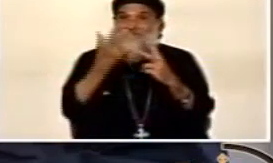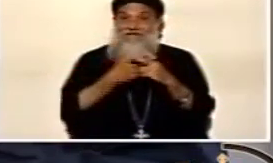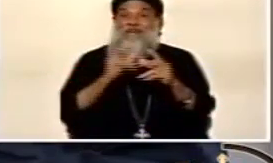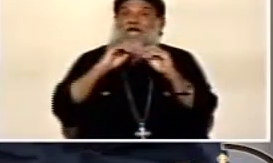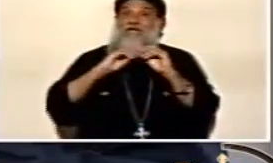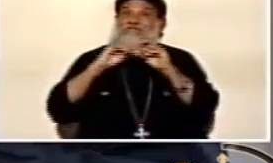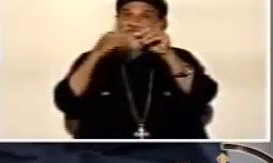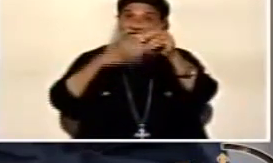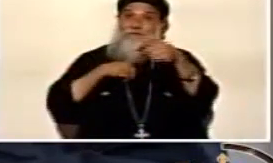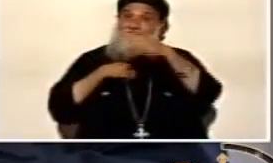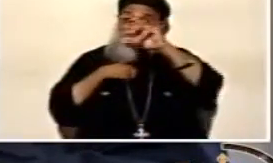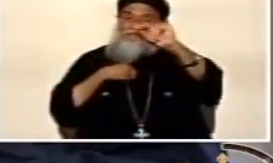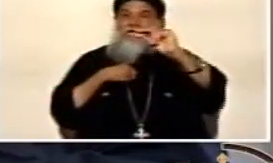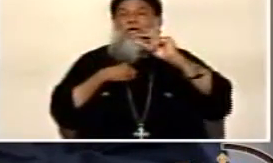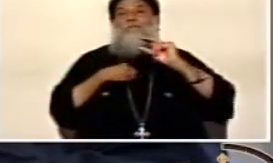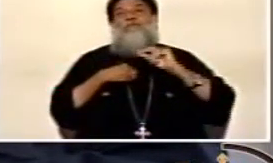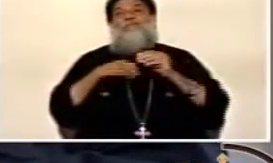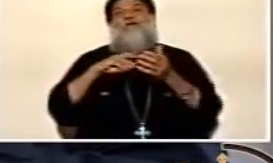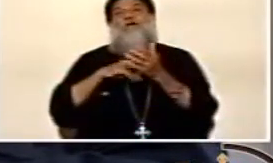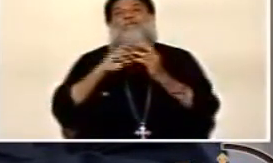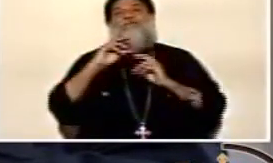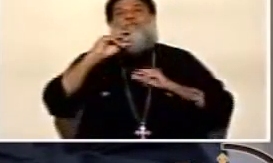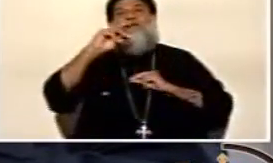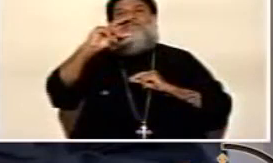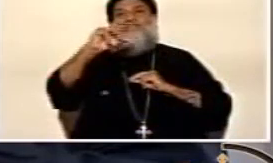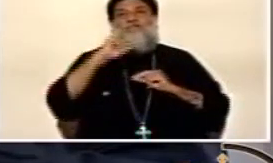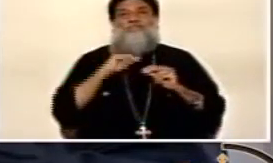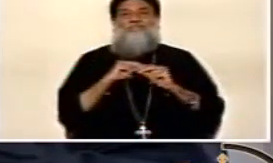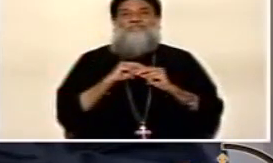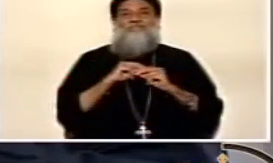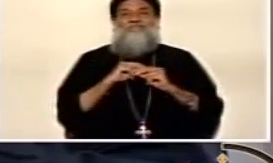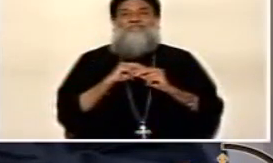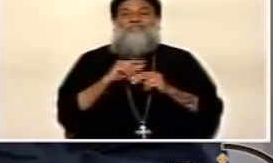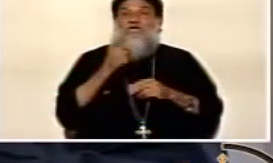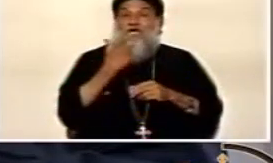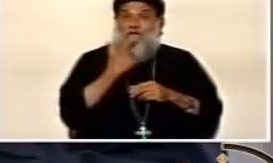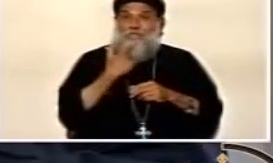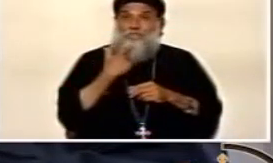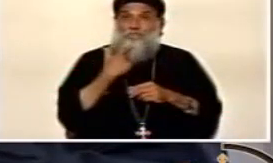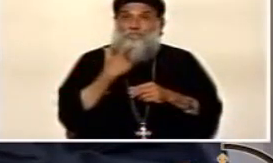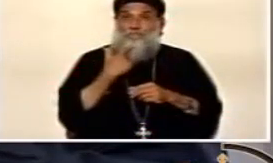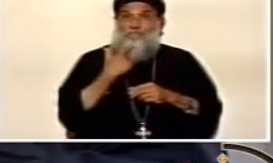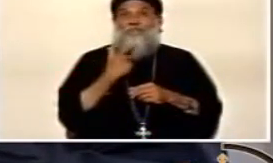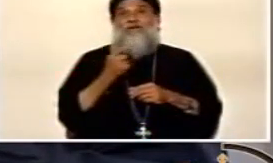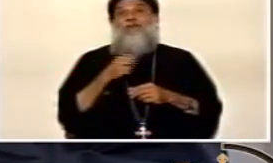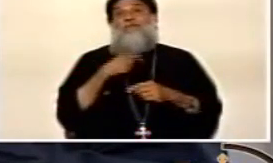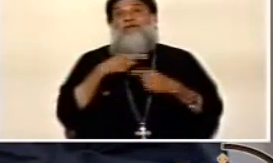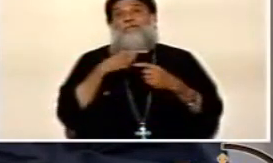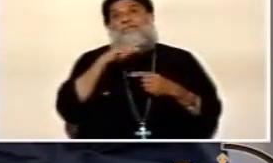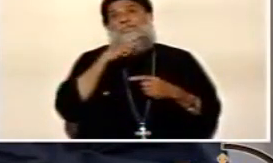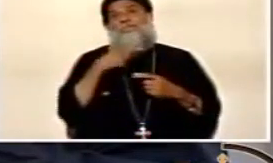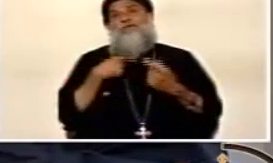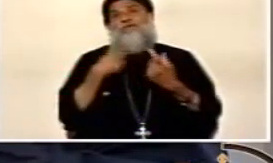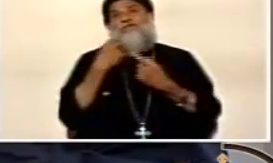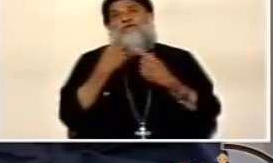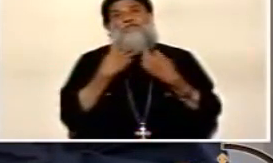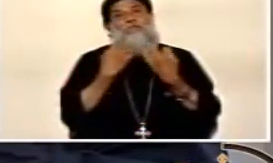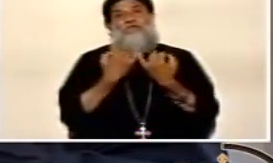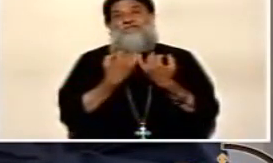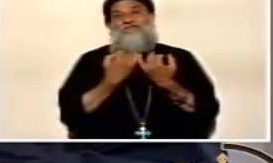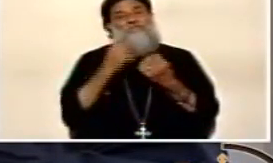بكم افعلوا أنتم أيضا بهم هكذا. وإن أحببتم الذين يحبونكم فأي فضل